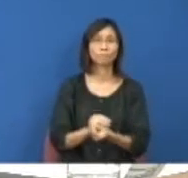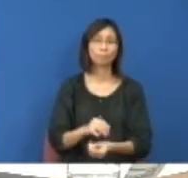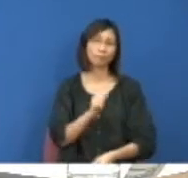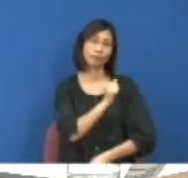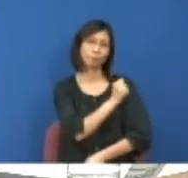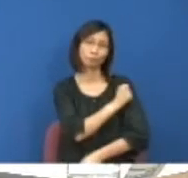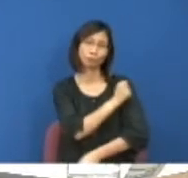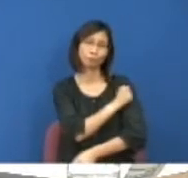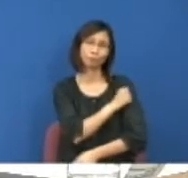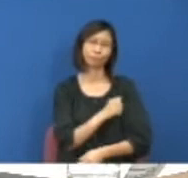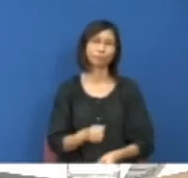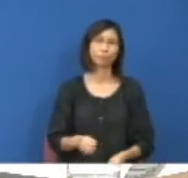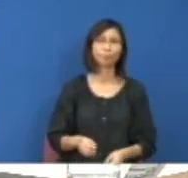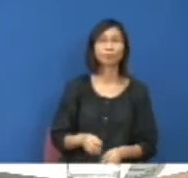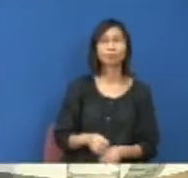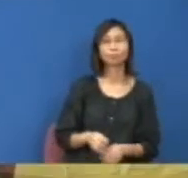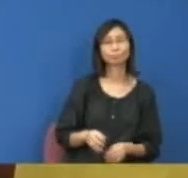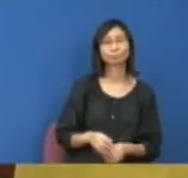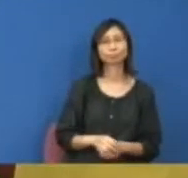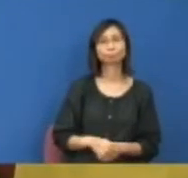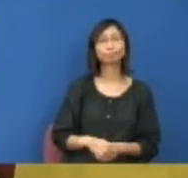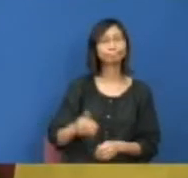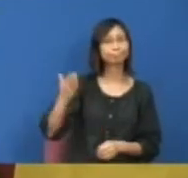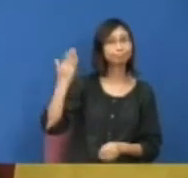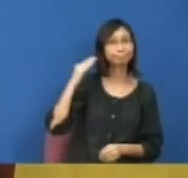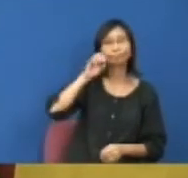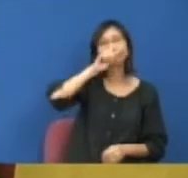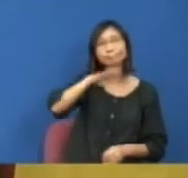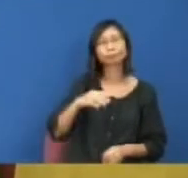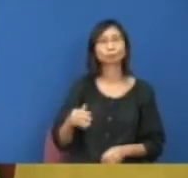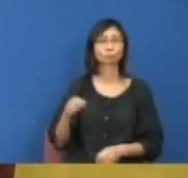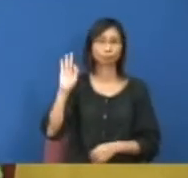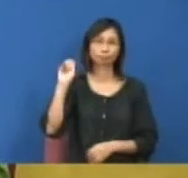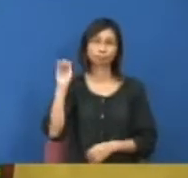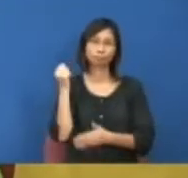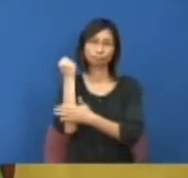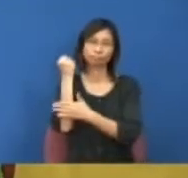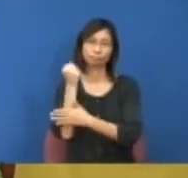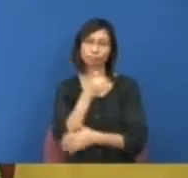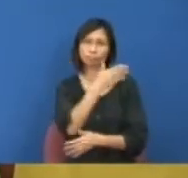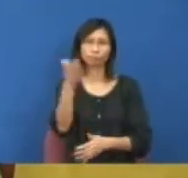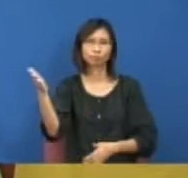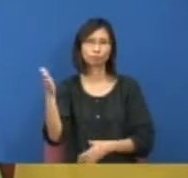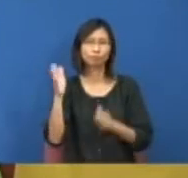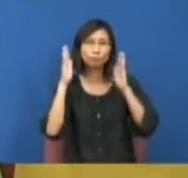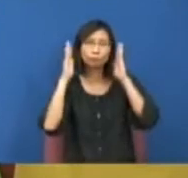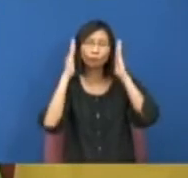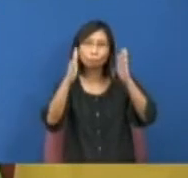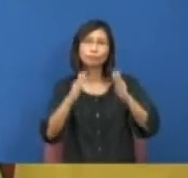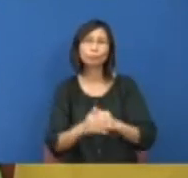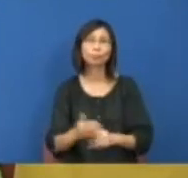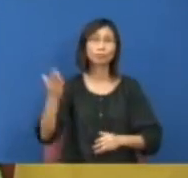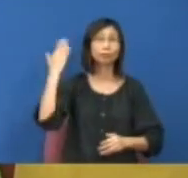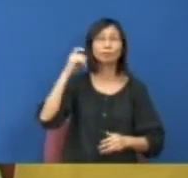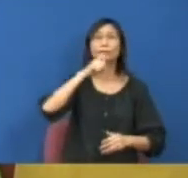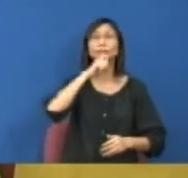國啦，係咪？ 啱諗起法國大革命咧，如果唔知各位都有冇留意到，其實即係之前有一出即係歌劇叫《孤